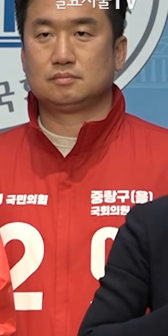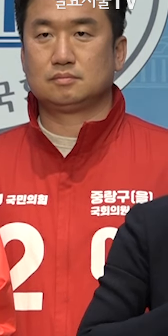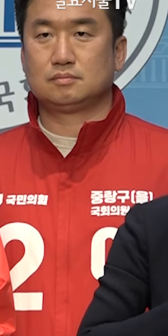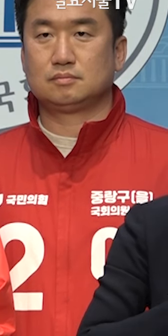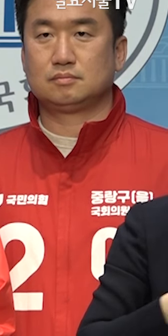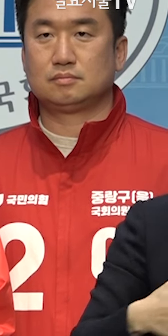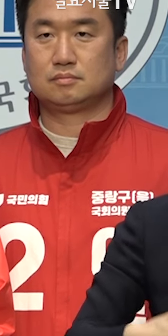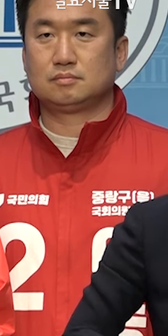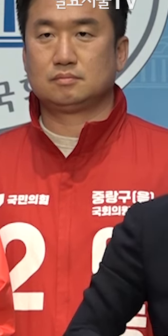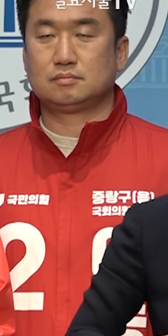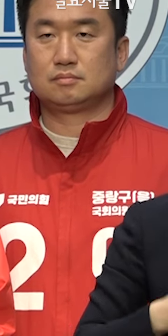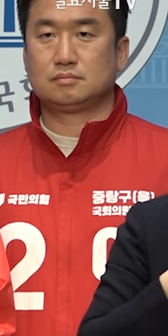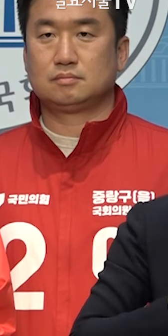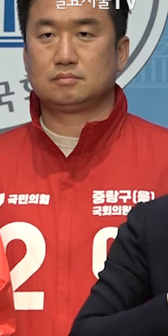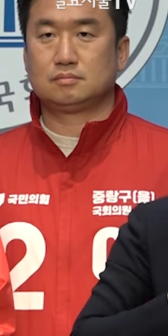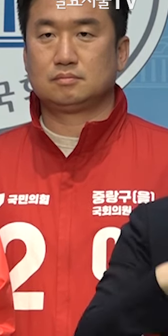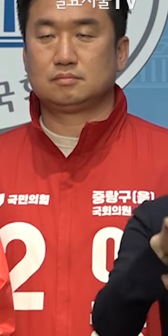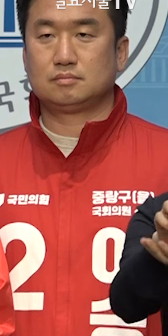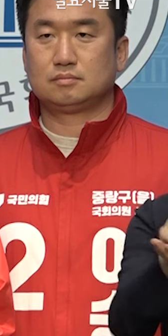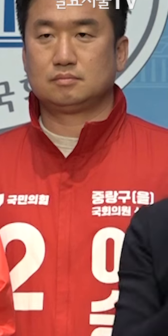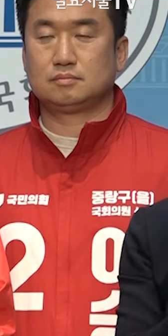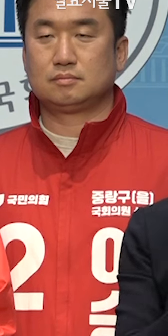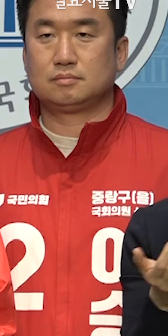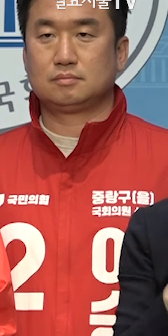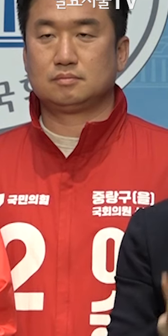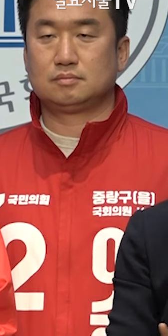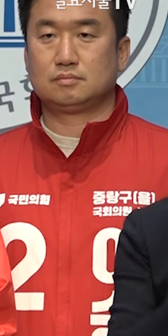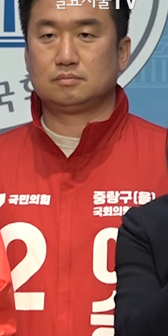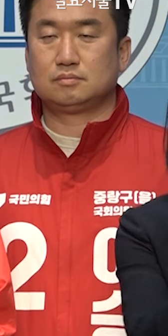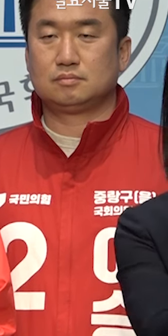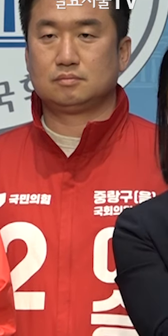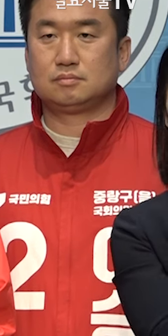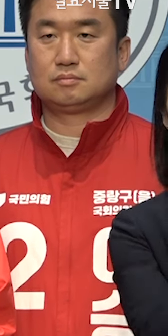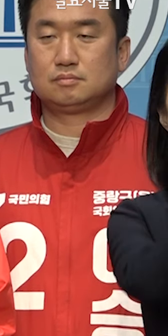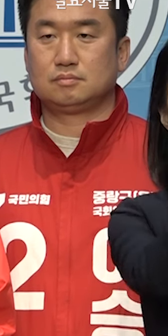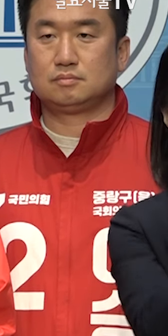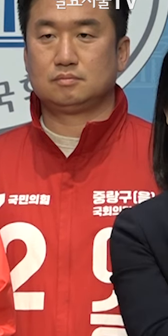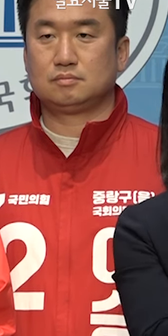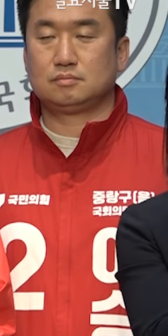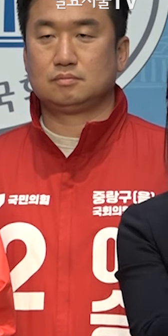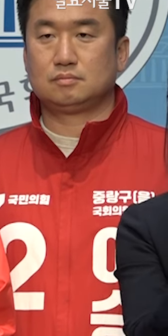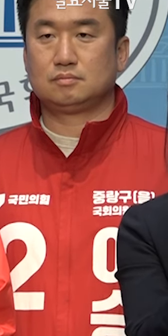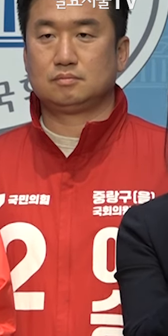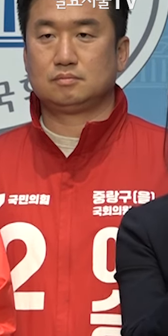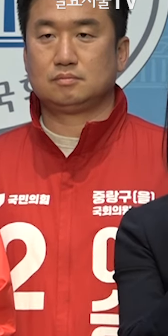달게받겠습니다 그러나 지금 민주당은 죄들이